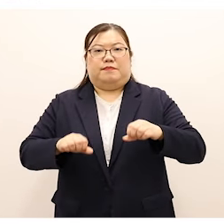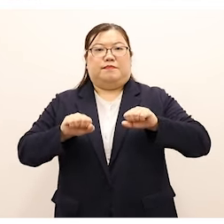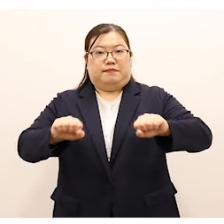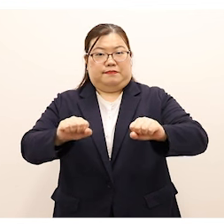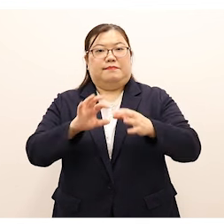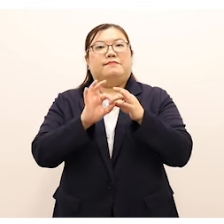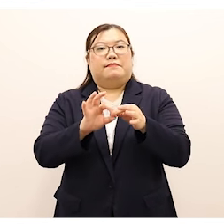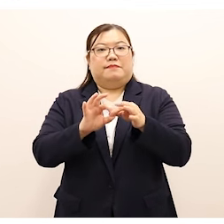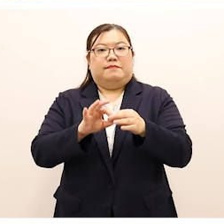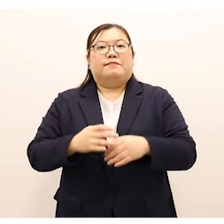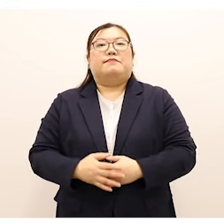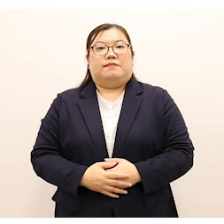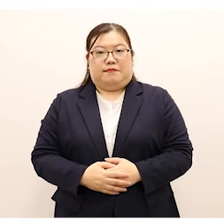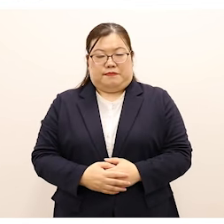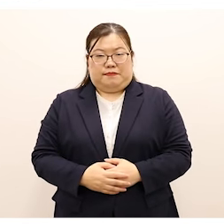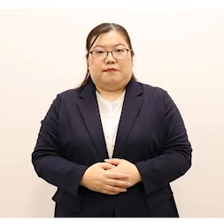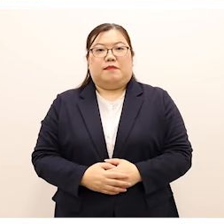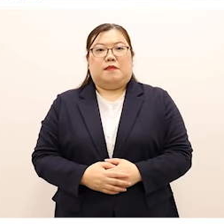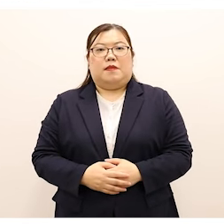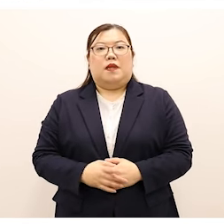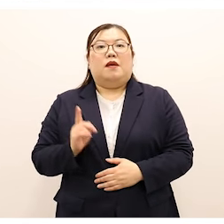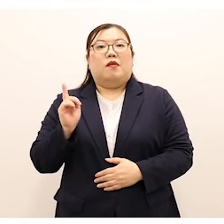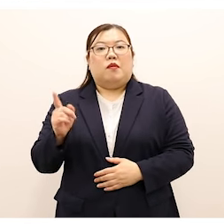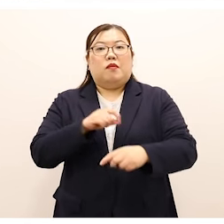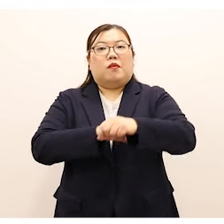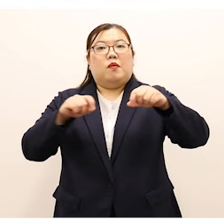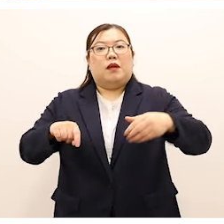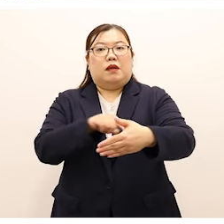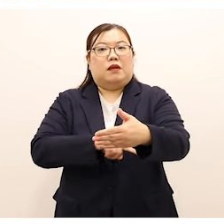地に、その子育て支援の推進に係る